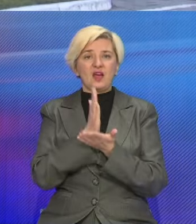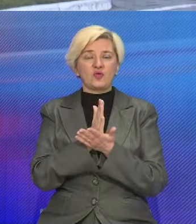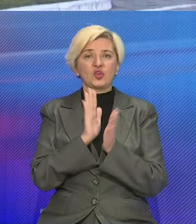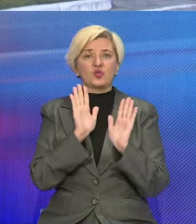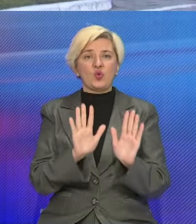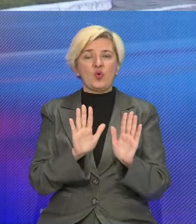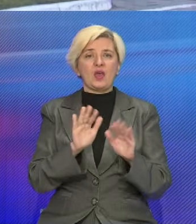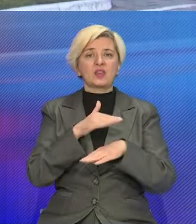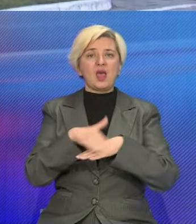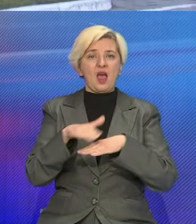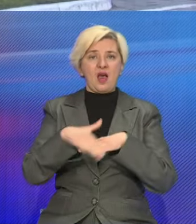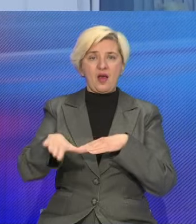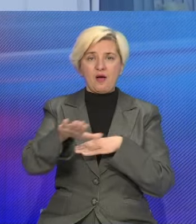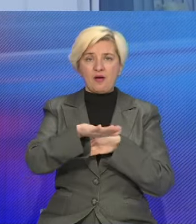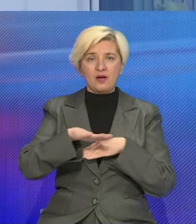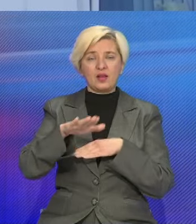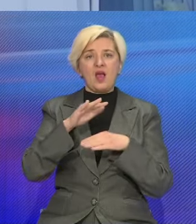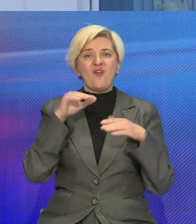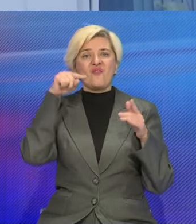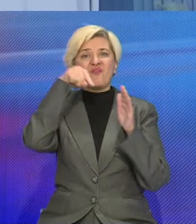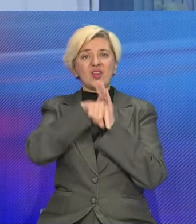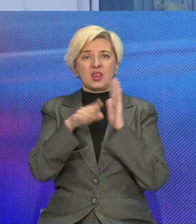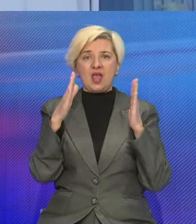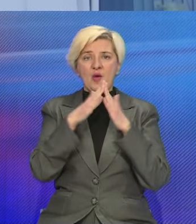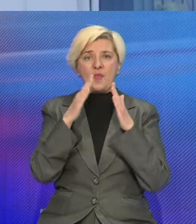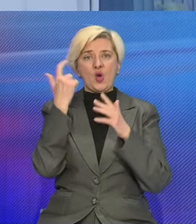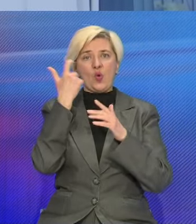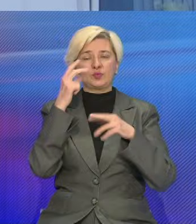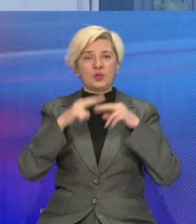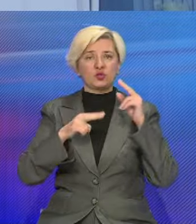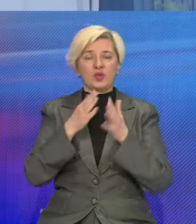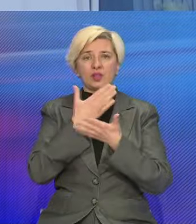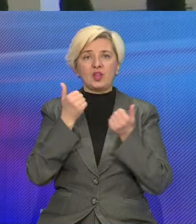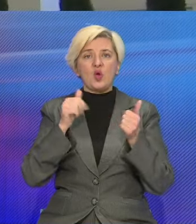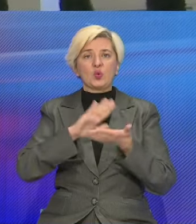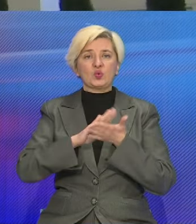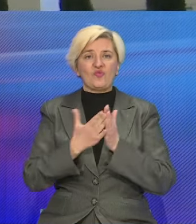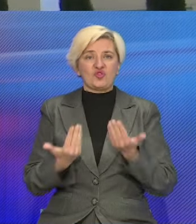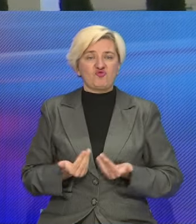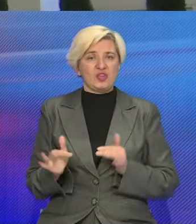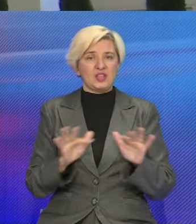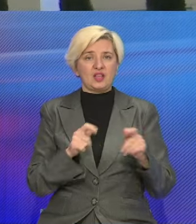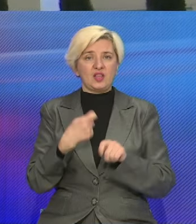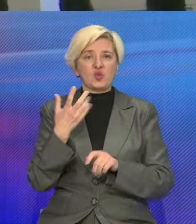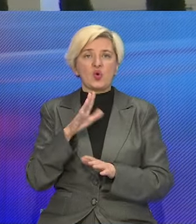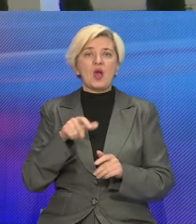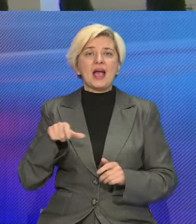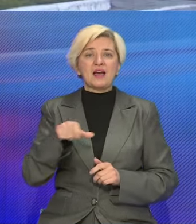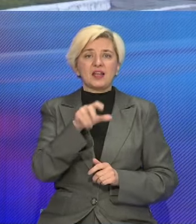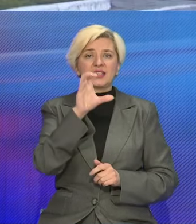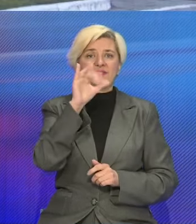придворової, в домах, в жилых домах, в хозяйственних постройках воды нет, услови жизнедеятельності не нарушені. Русло реки Свислач в деревні